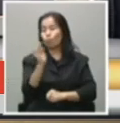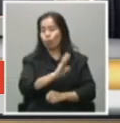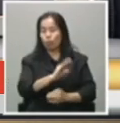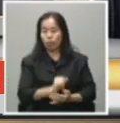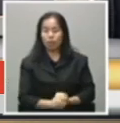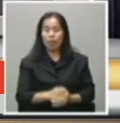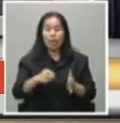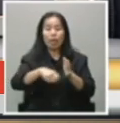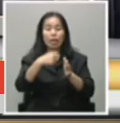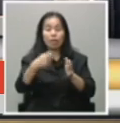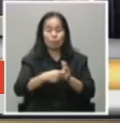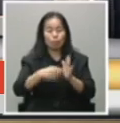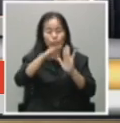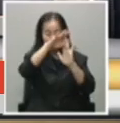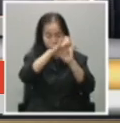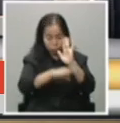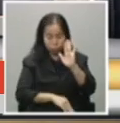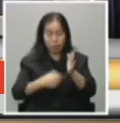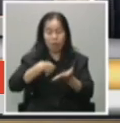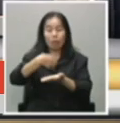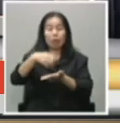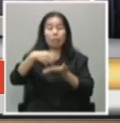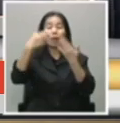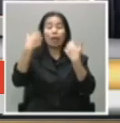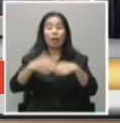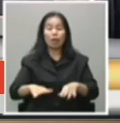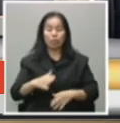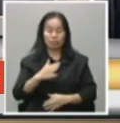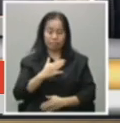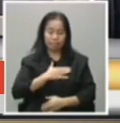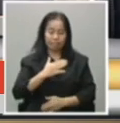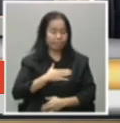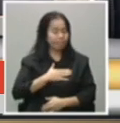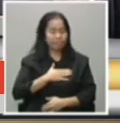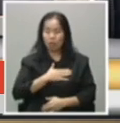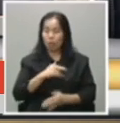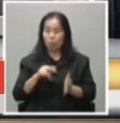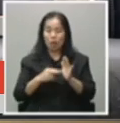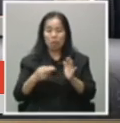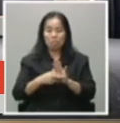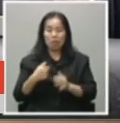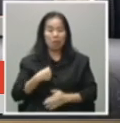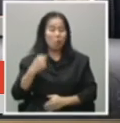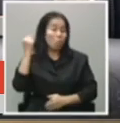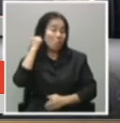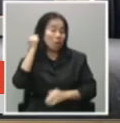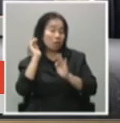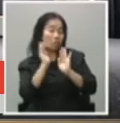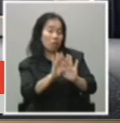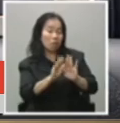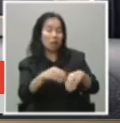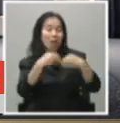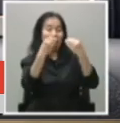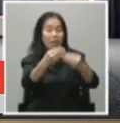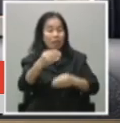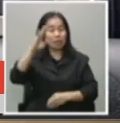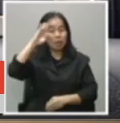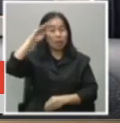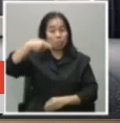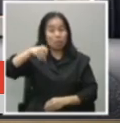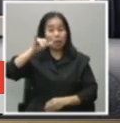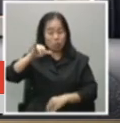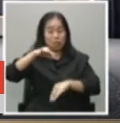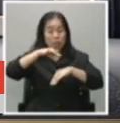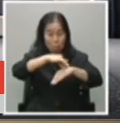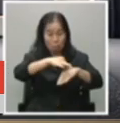ด้วยเหตุผลทั้งหมดข้างต้นดิฉันจึงไม่อาจไว้วางใจให้พลเอกประยุทธ์จันทร์โอชาดำร